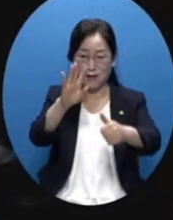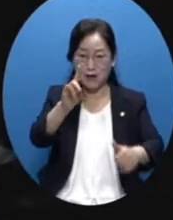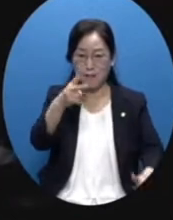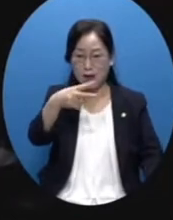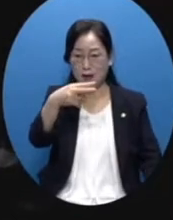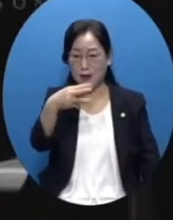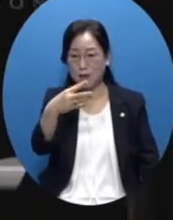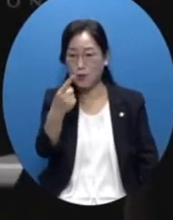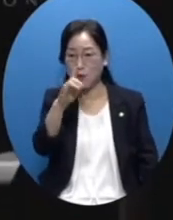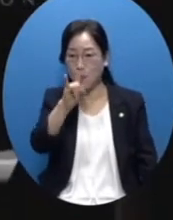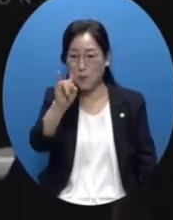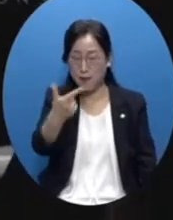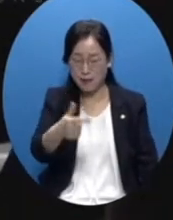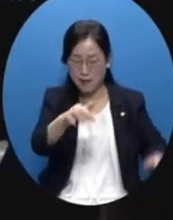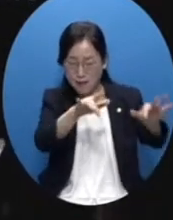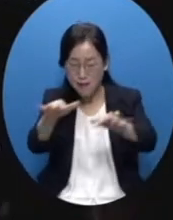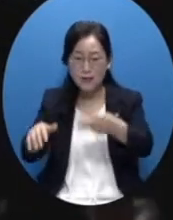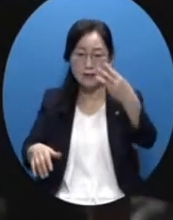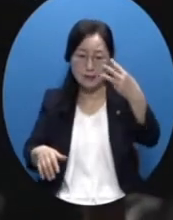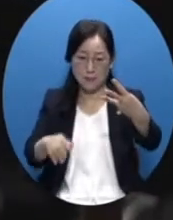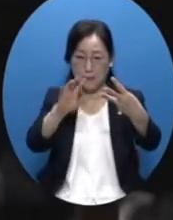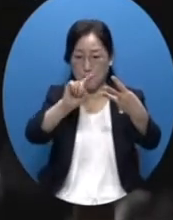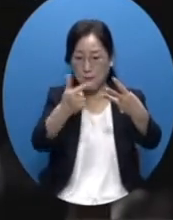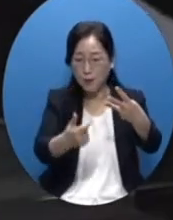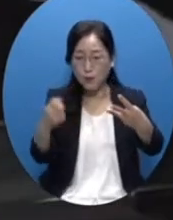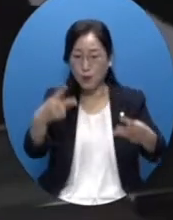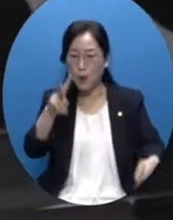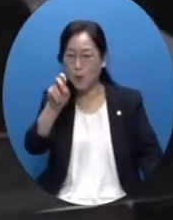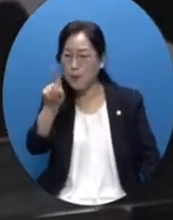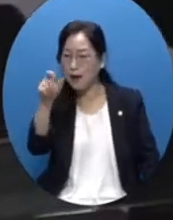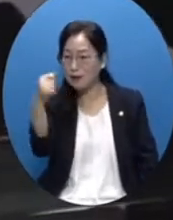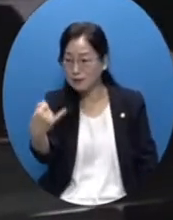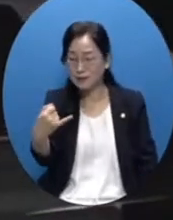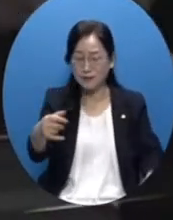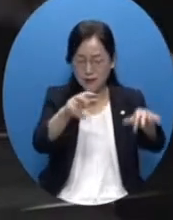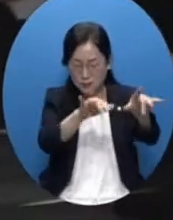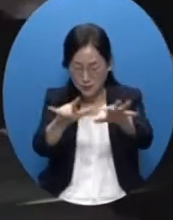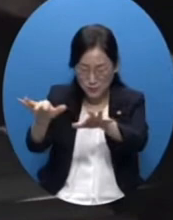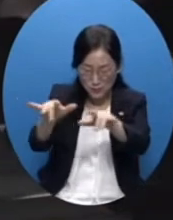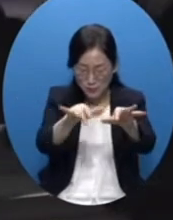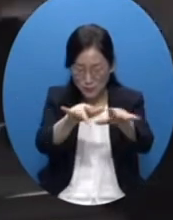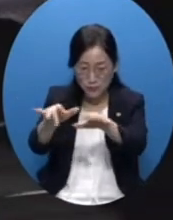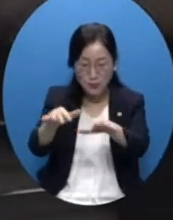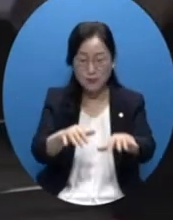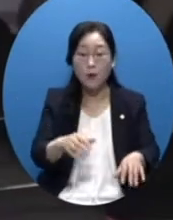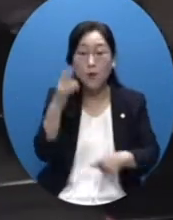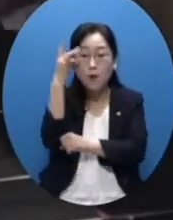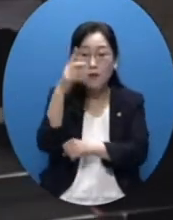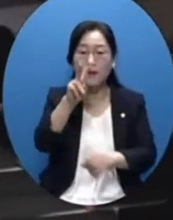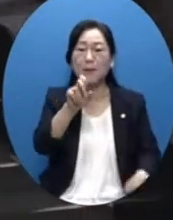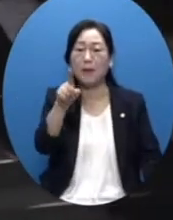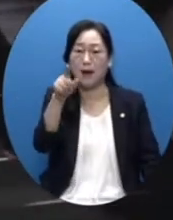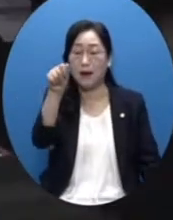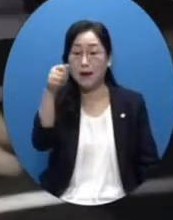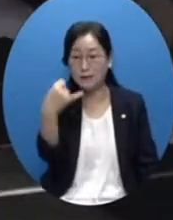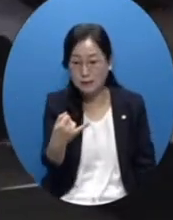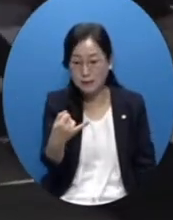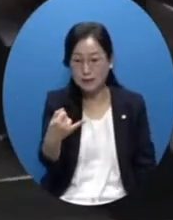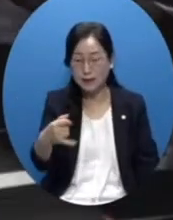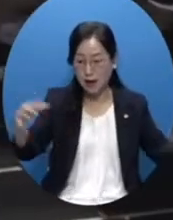3번 하고 다우 마인호프 맨 앞쪽 3월 했는데 이 라 - 펜 으 협조